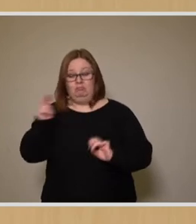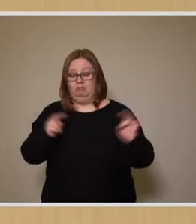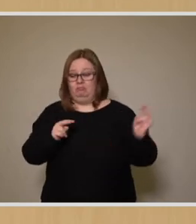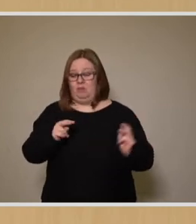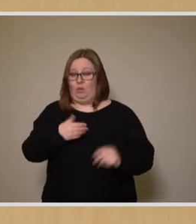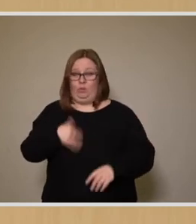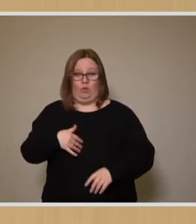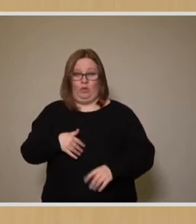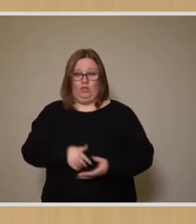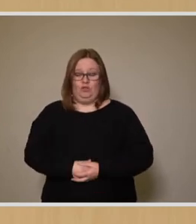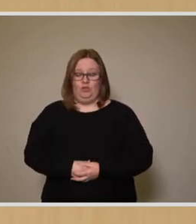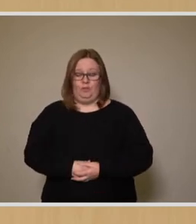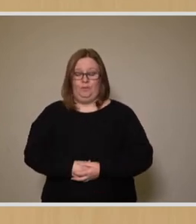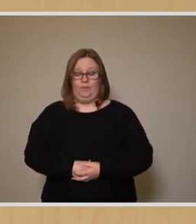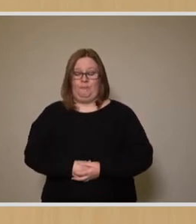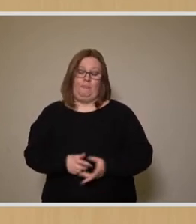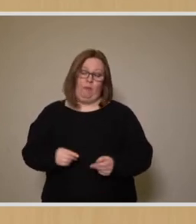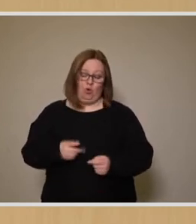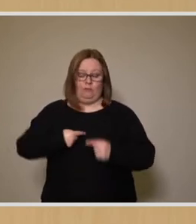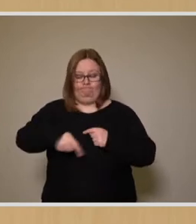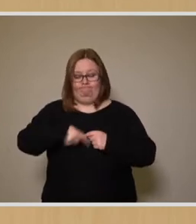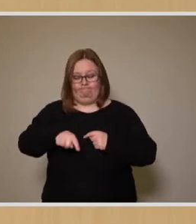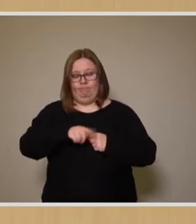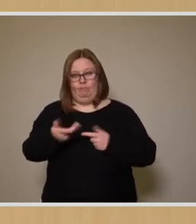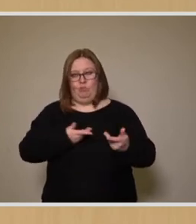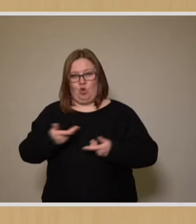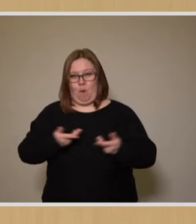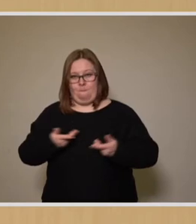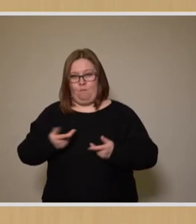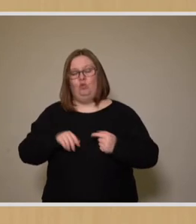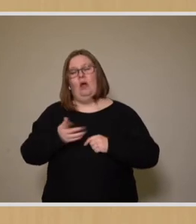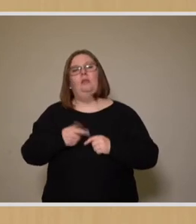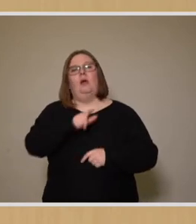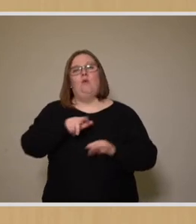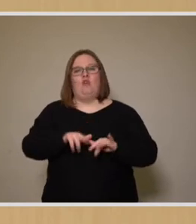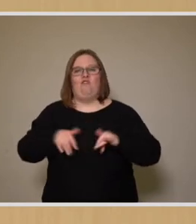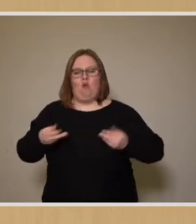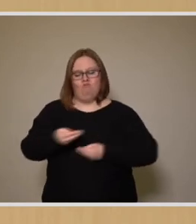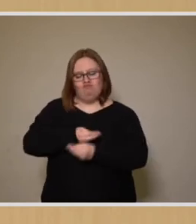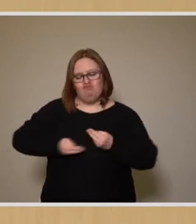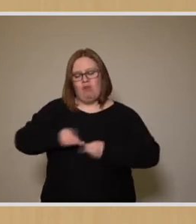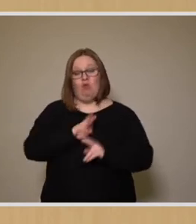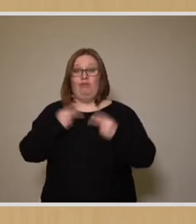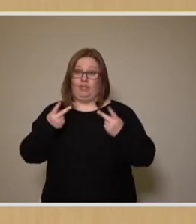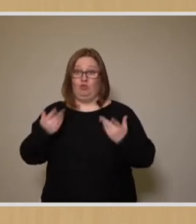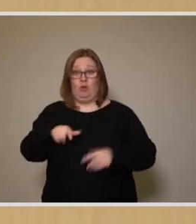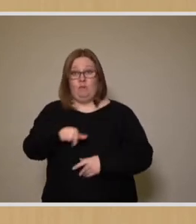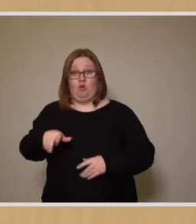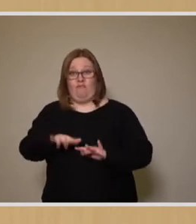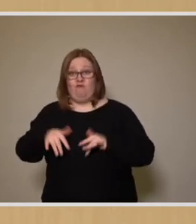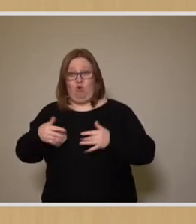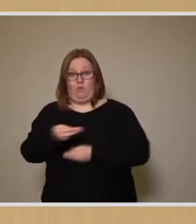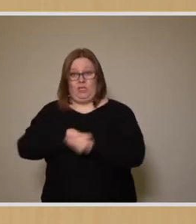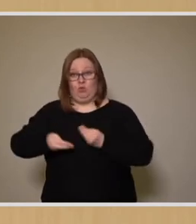wir noch nicht vorliegen. All das werden wir demnächst bekommen. Das wird dann im Bürgerforum diskutiert. Das ist auch richtig so, dass das im Bürgerforum diskutiert